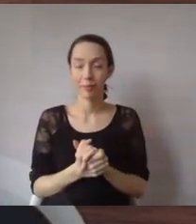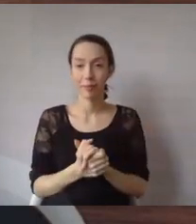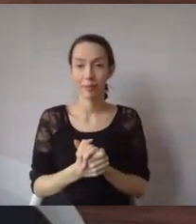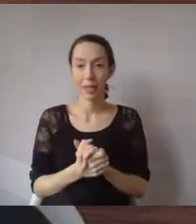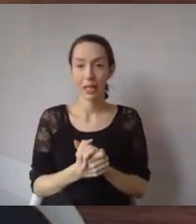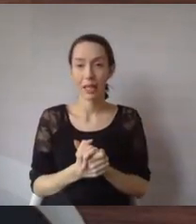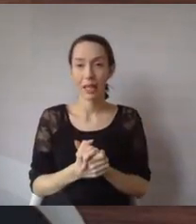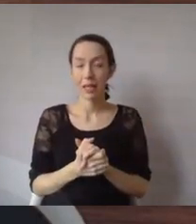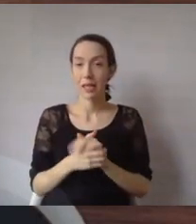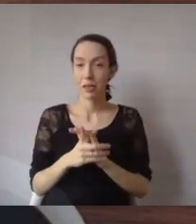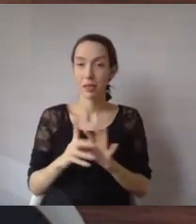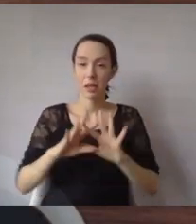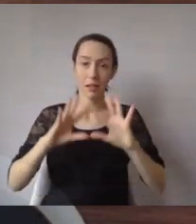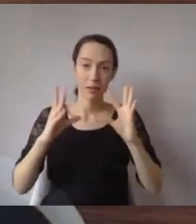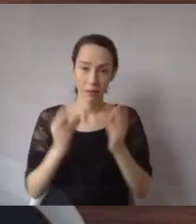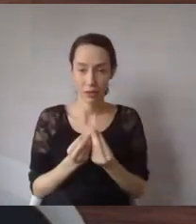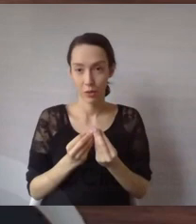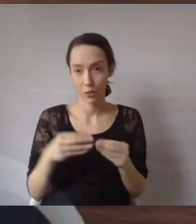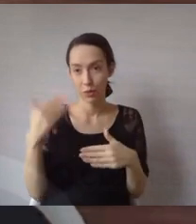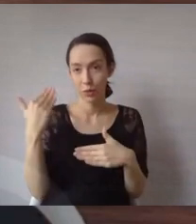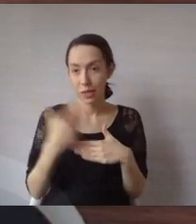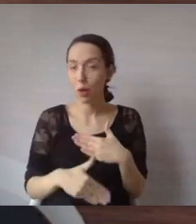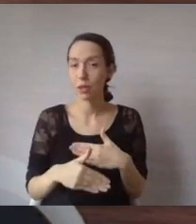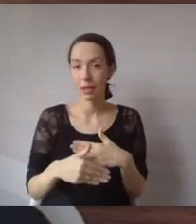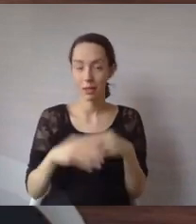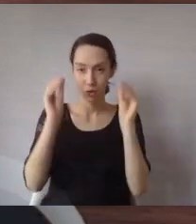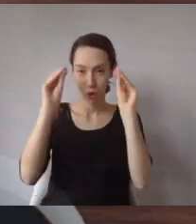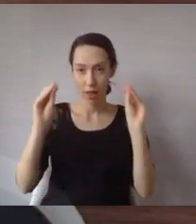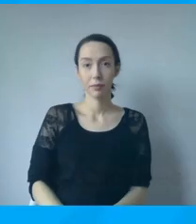Słuchajcie, to już jest koniec tego krótkiego szkolenia.